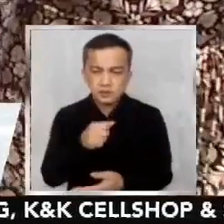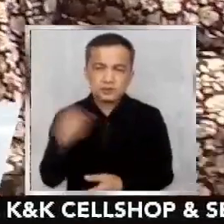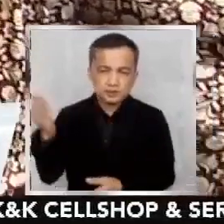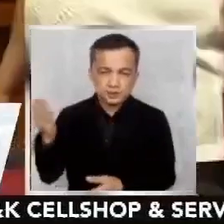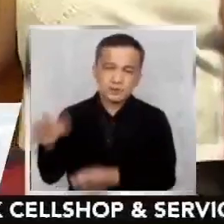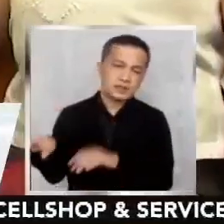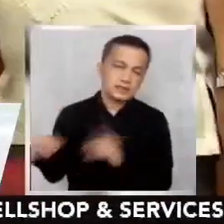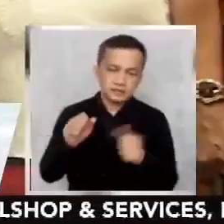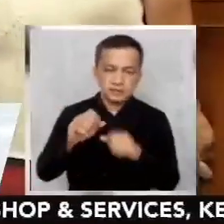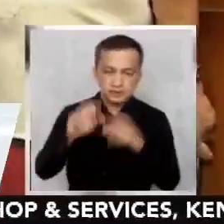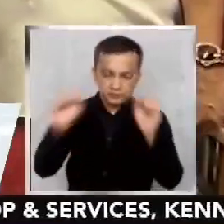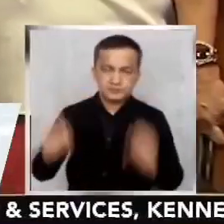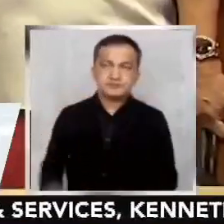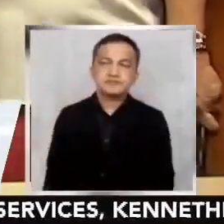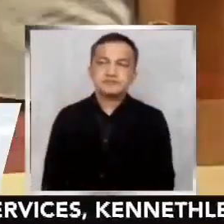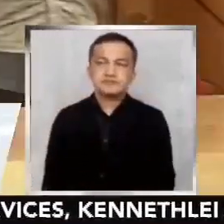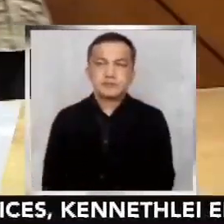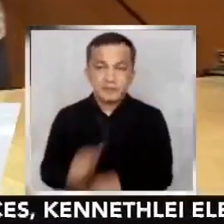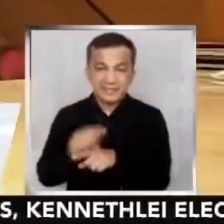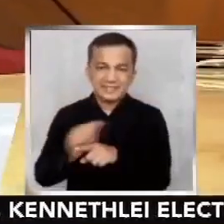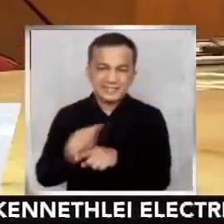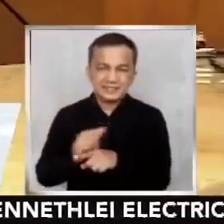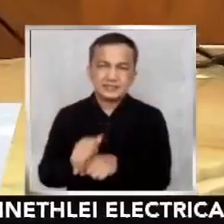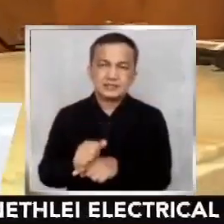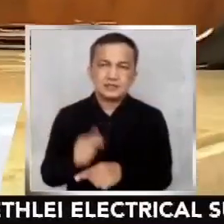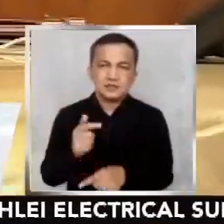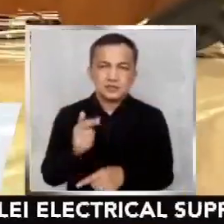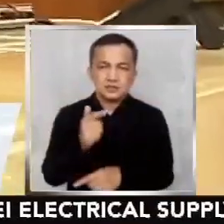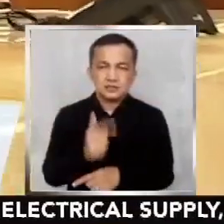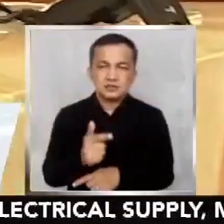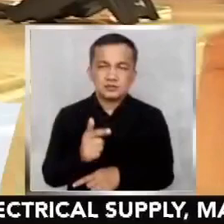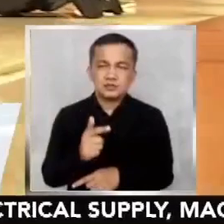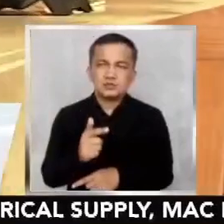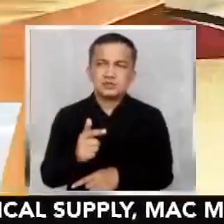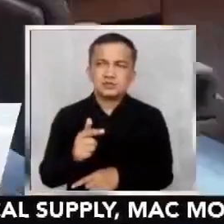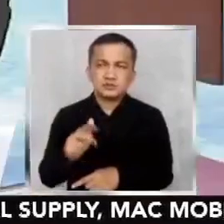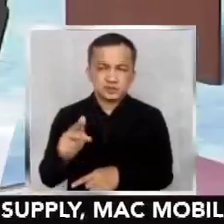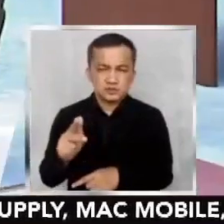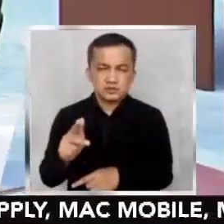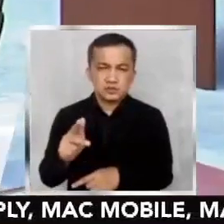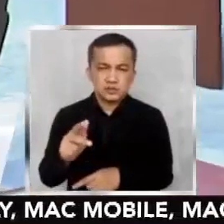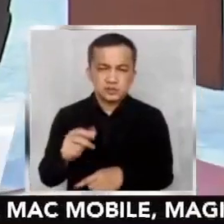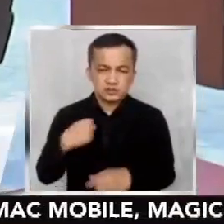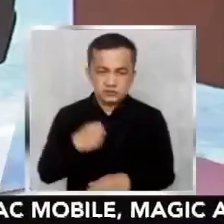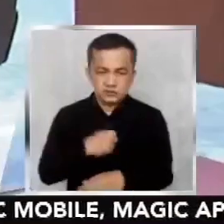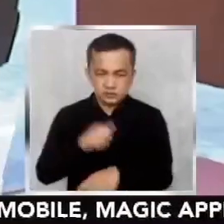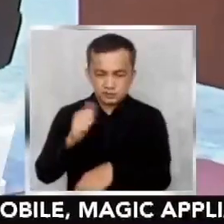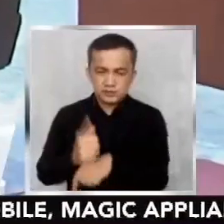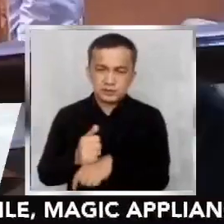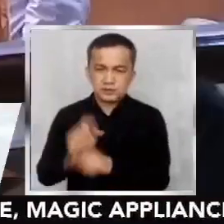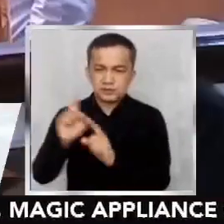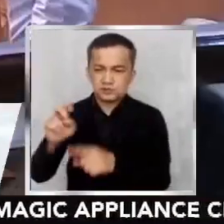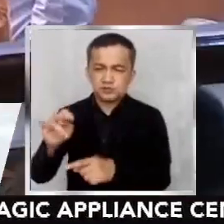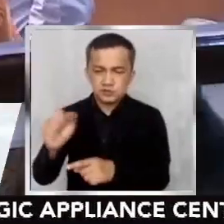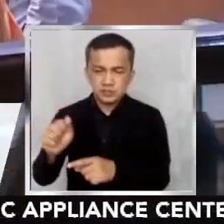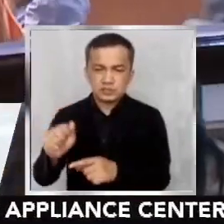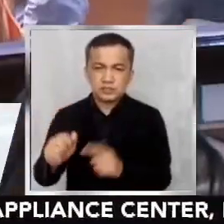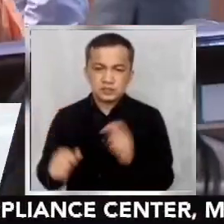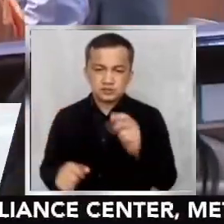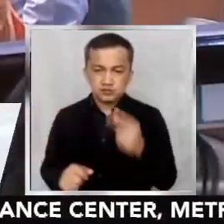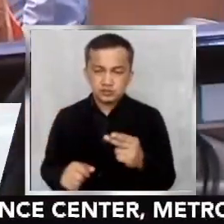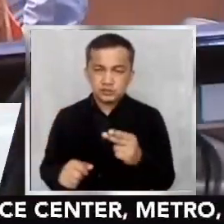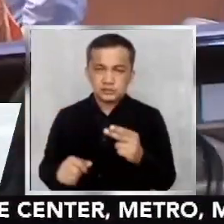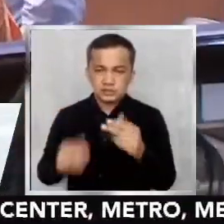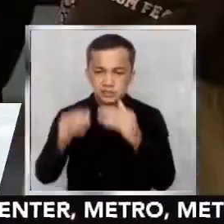roon. 23 senador naman ang nagkumpirma ng dadalo sa SONA. Simula Webes naman ay ila-lockdown na ang